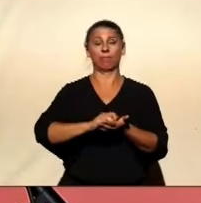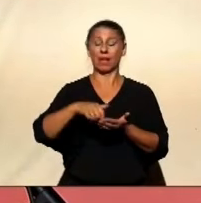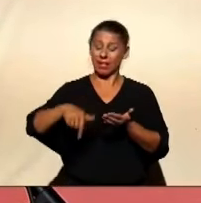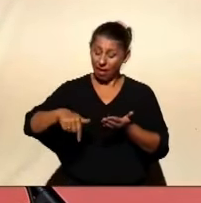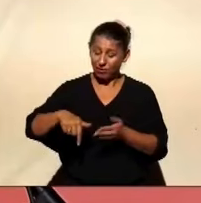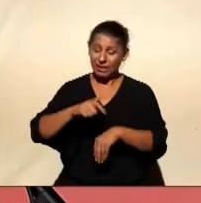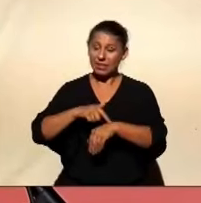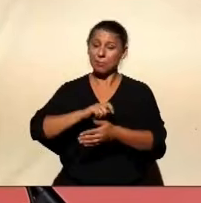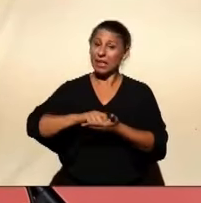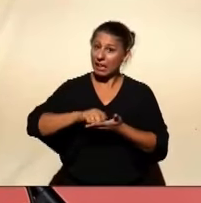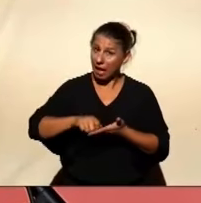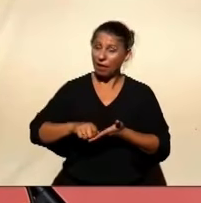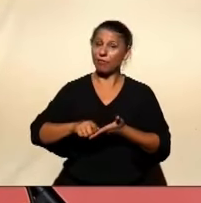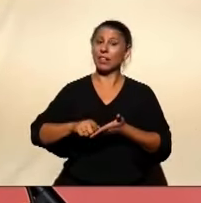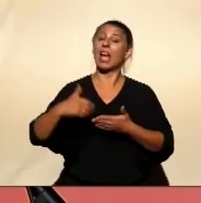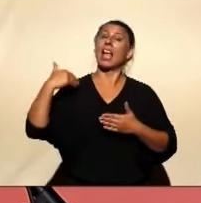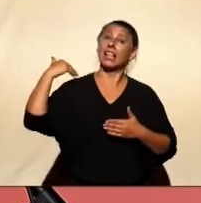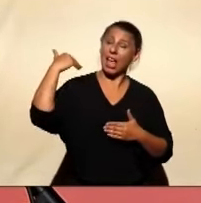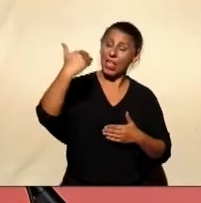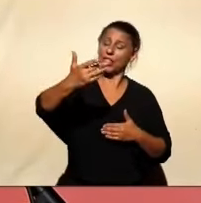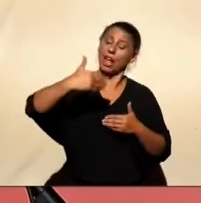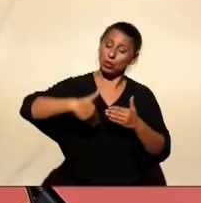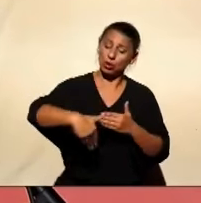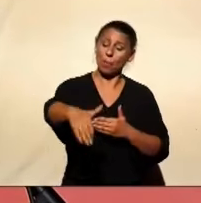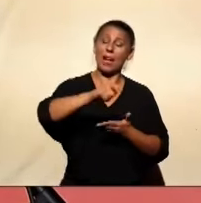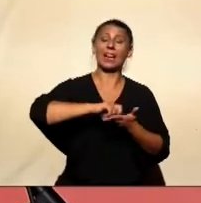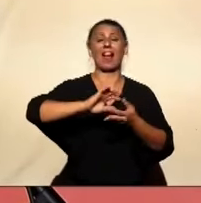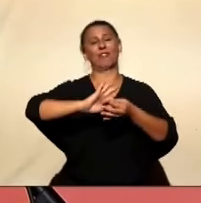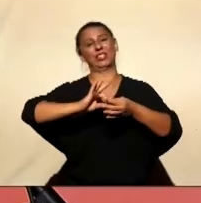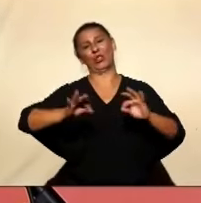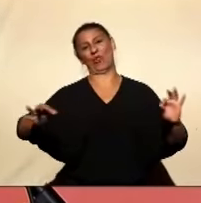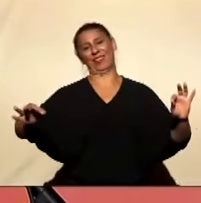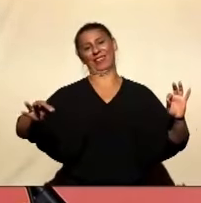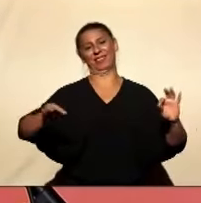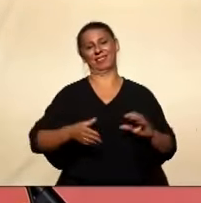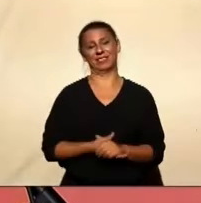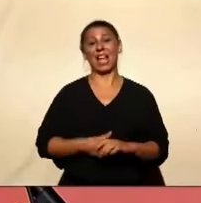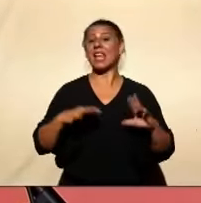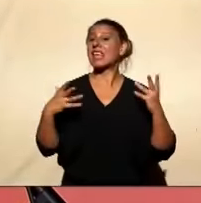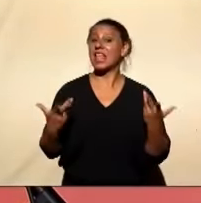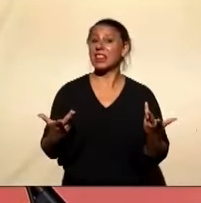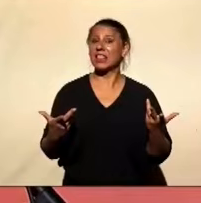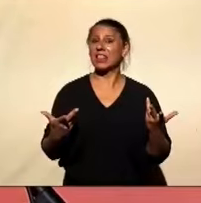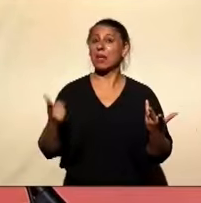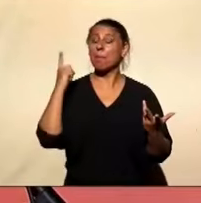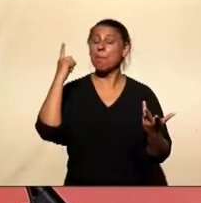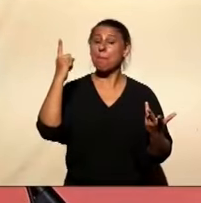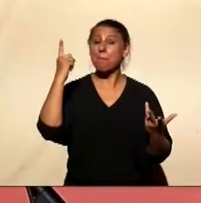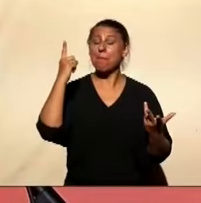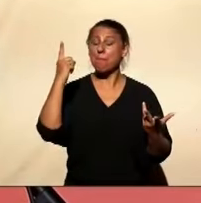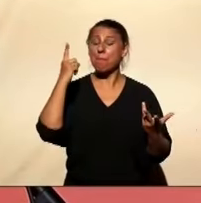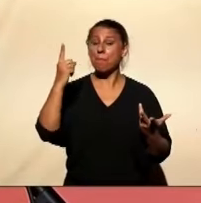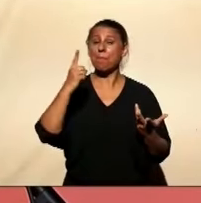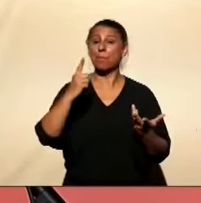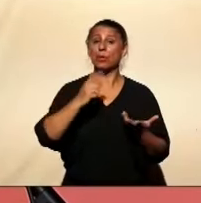γράφει και θα συνεχίσει να γράφει ιστορία, γιατί πρώτα απ' όλα